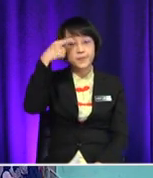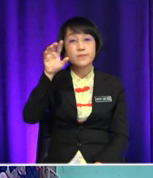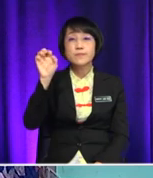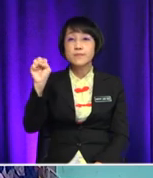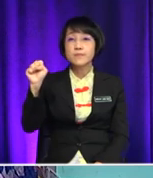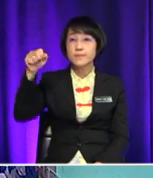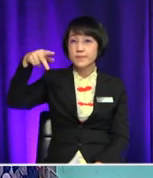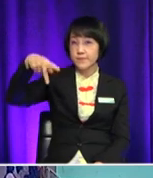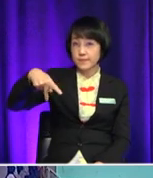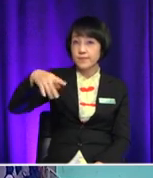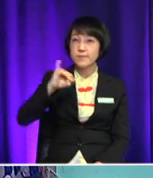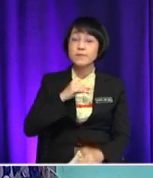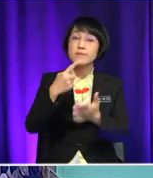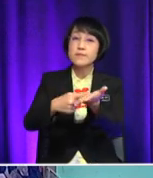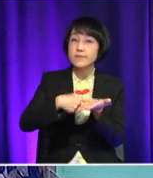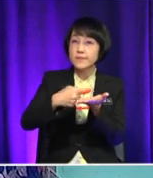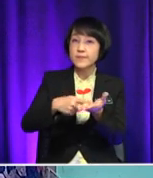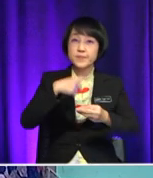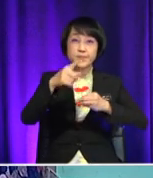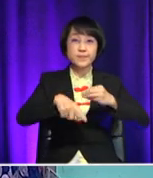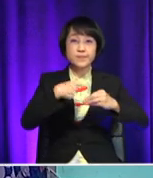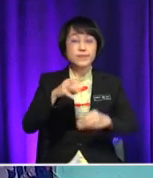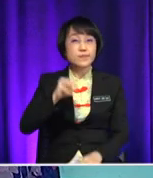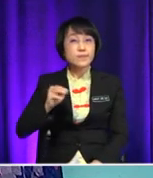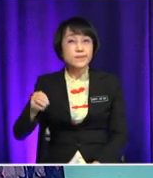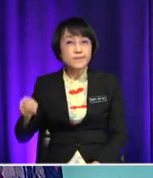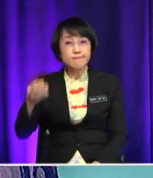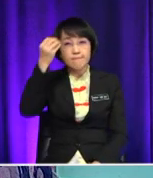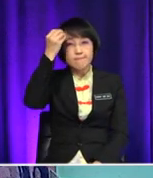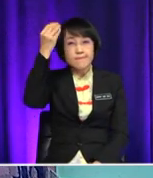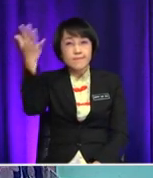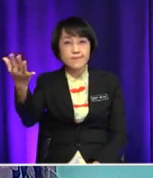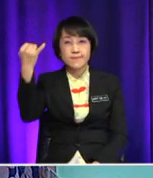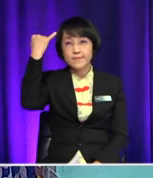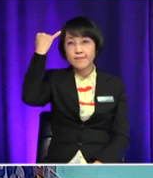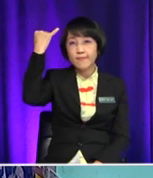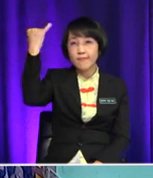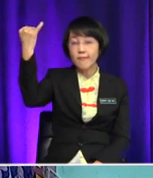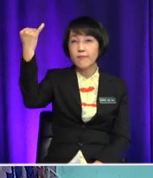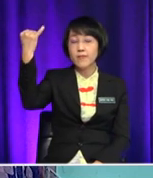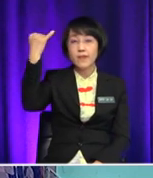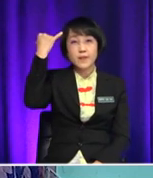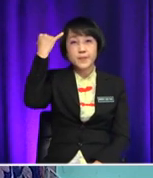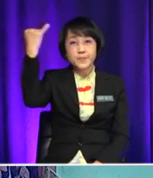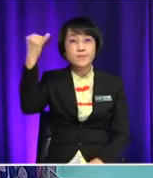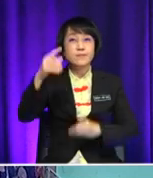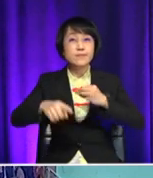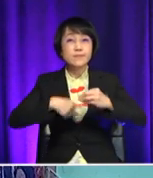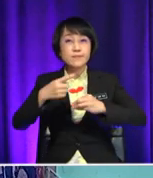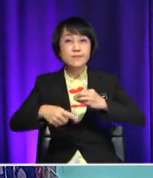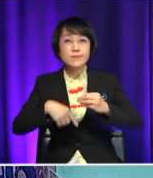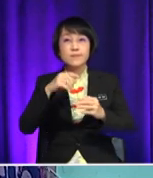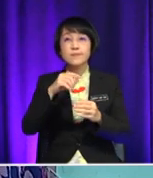saya akan membincangkan tentang Oke murid menyampaikan pendapat ya pendapat tentang aku Mira tentang